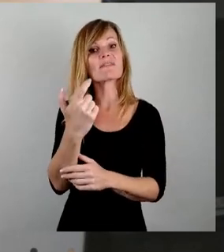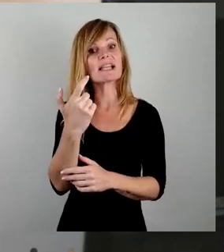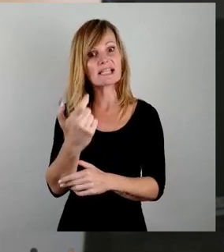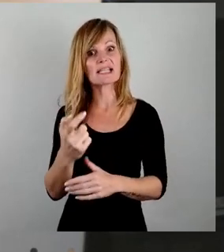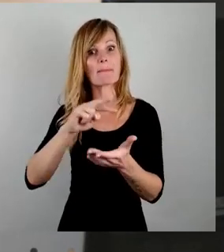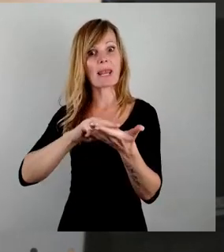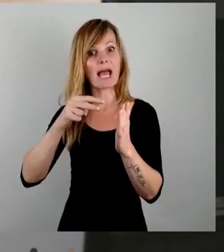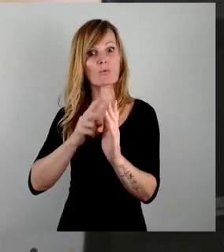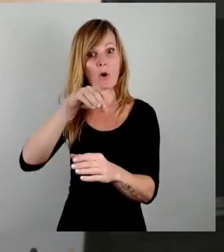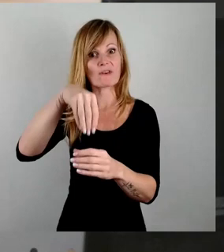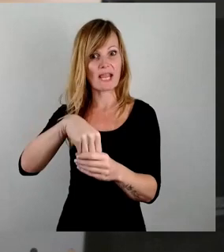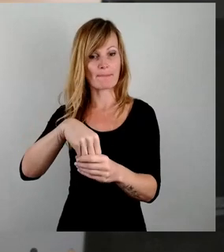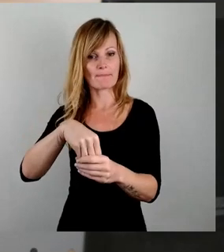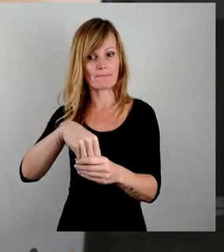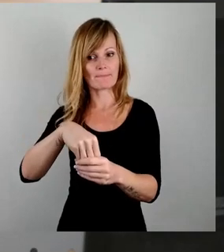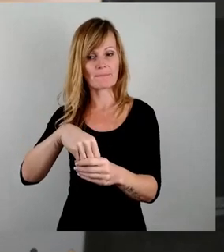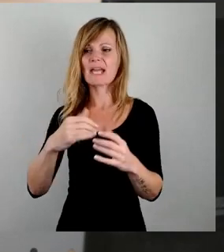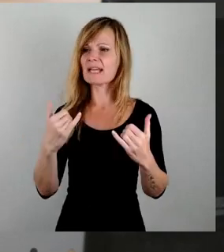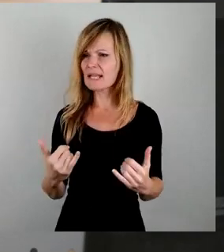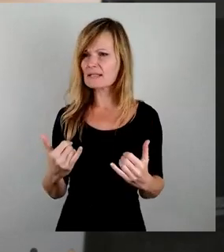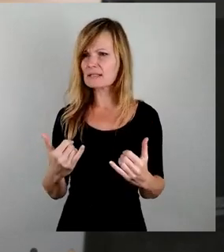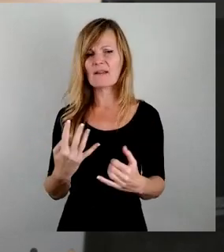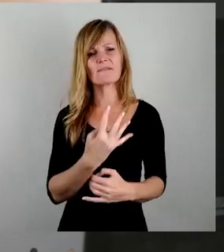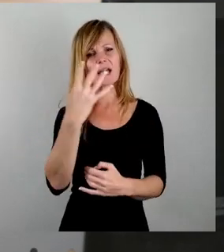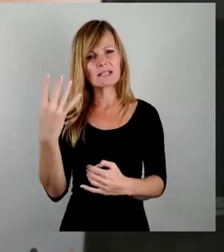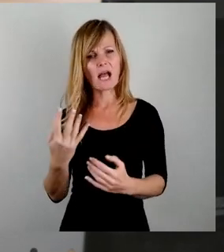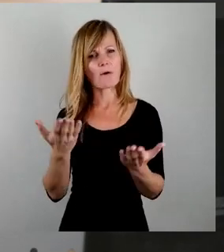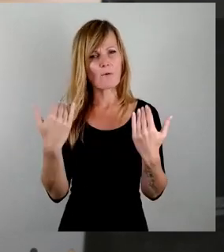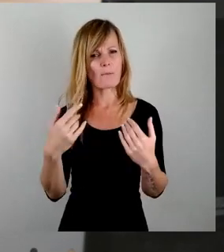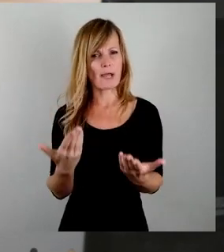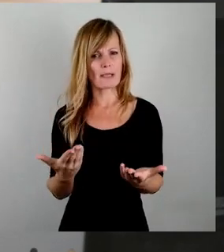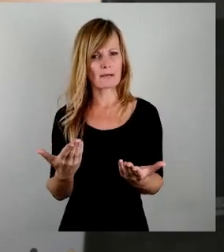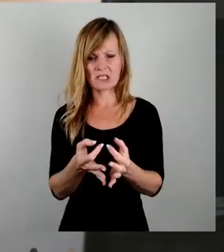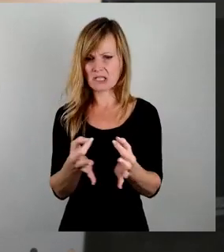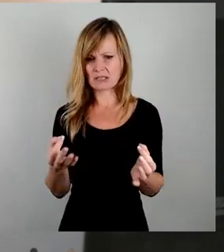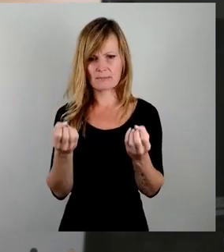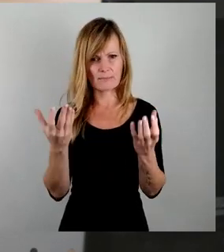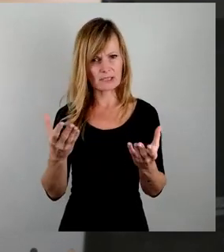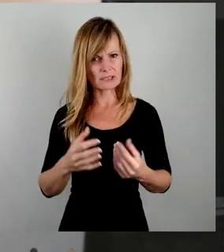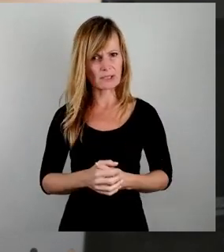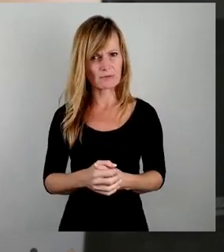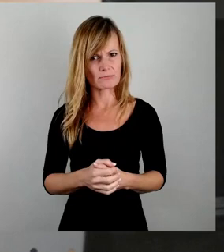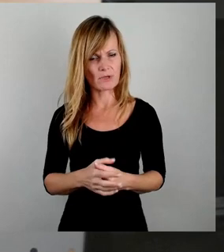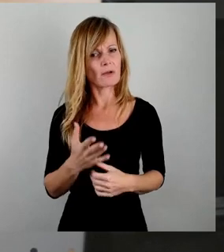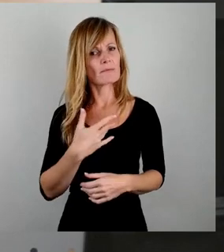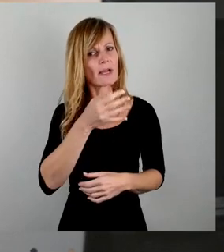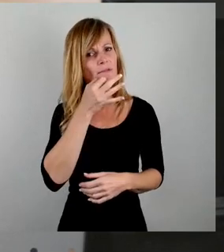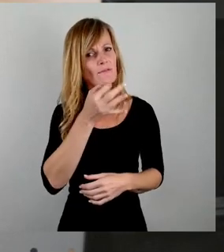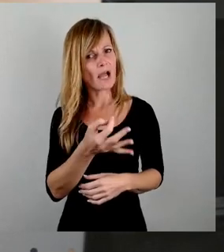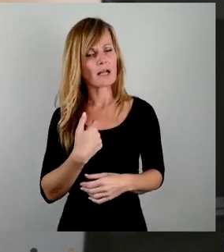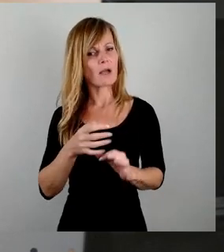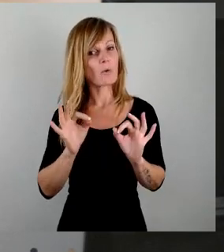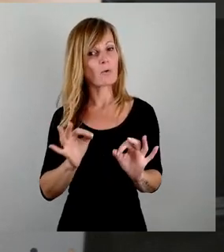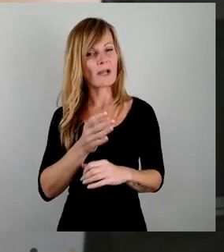Planung aufgenommen. Nun sind 4 Jahre vergangen, nichts passiert und meine Frage, meine konkrete ist,